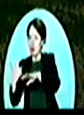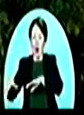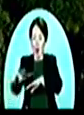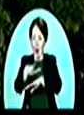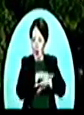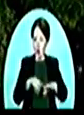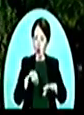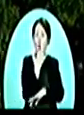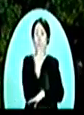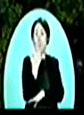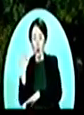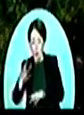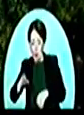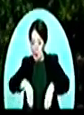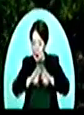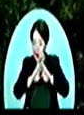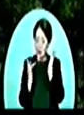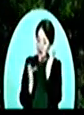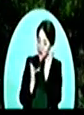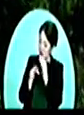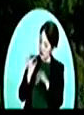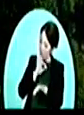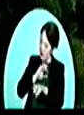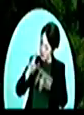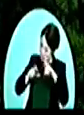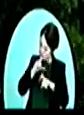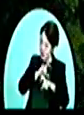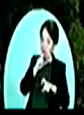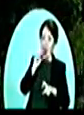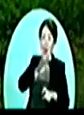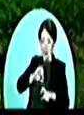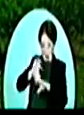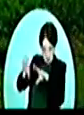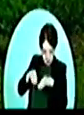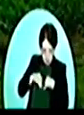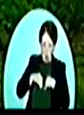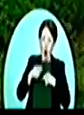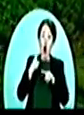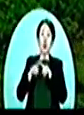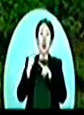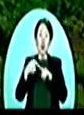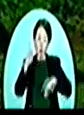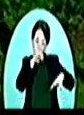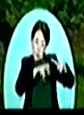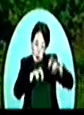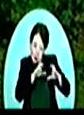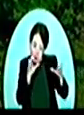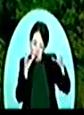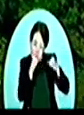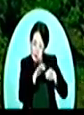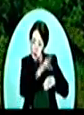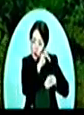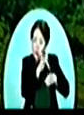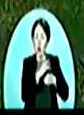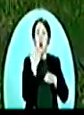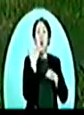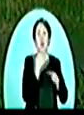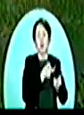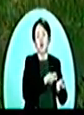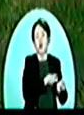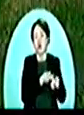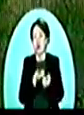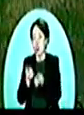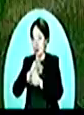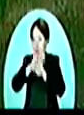байгуулах техник эдийн засгийн үндэслэлийг ашиглан Хөдөө аж ахуйн их сургуулийн судалгаа шинжилгээний нарт төвд усалгааны иж